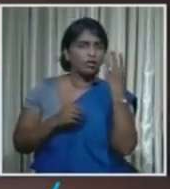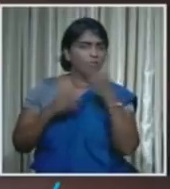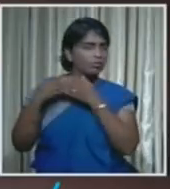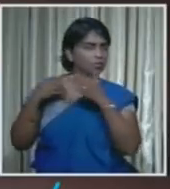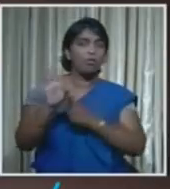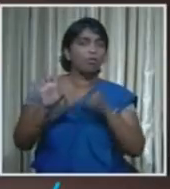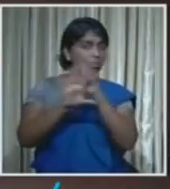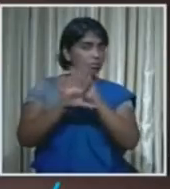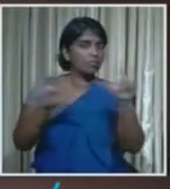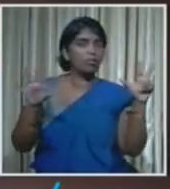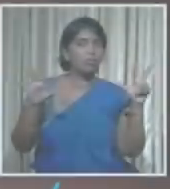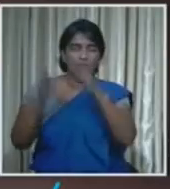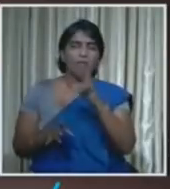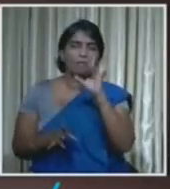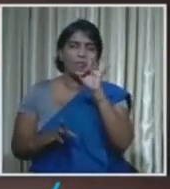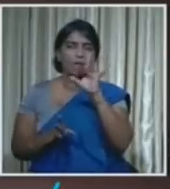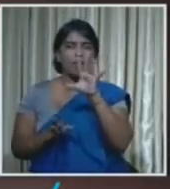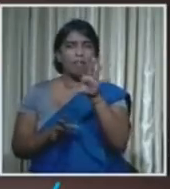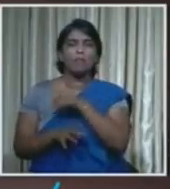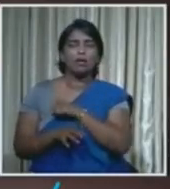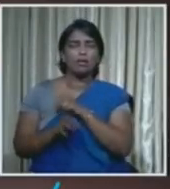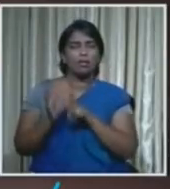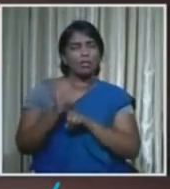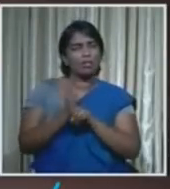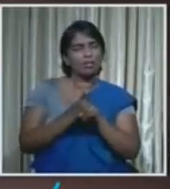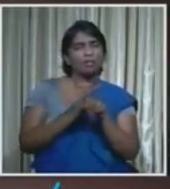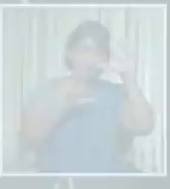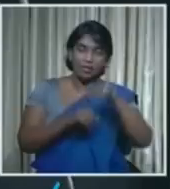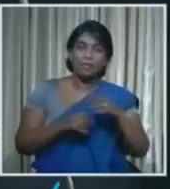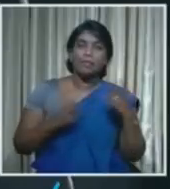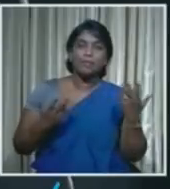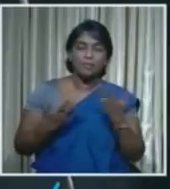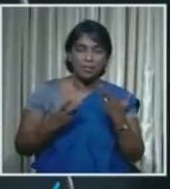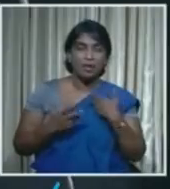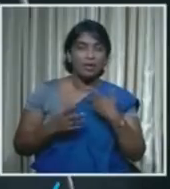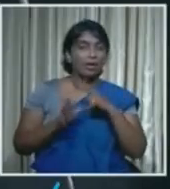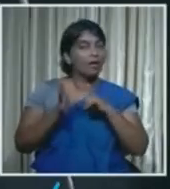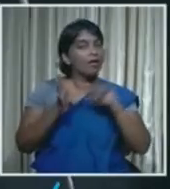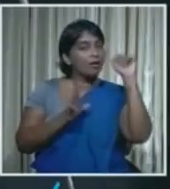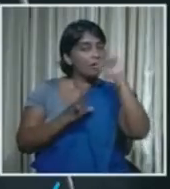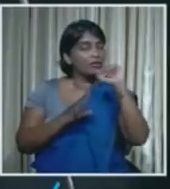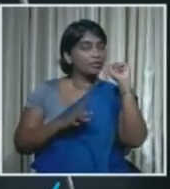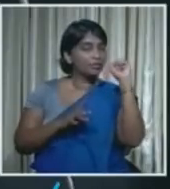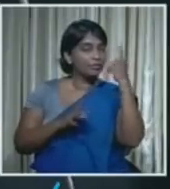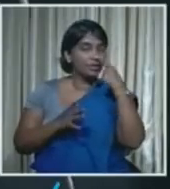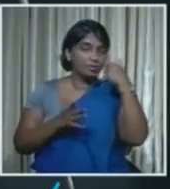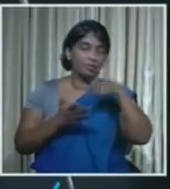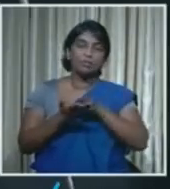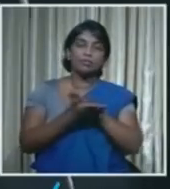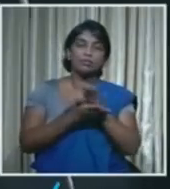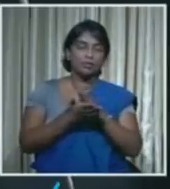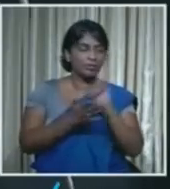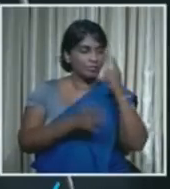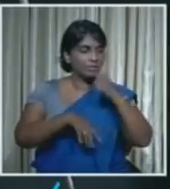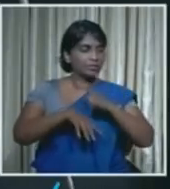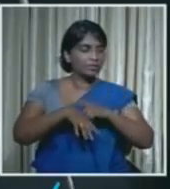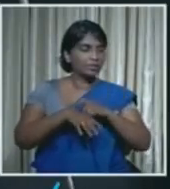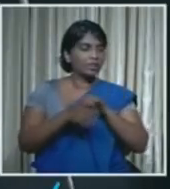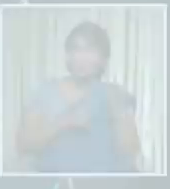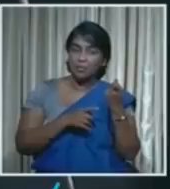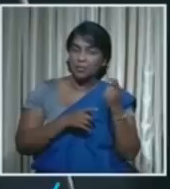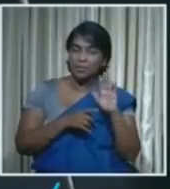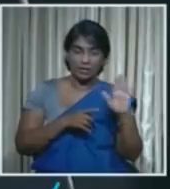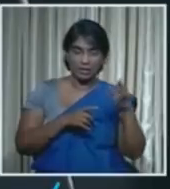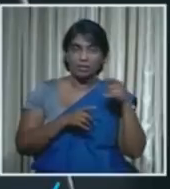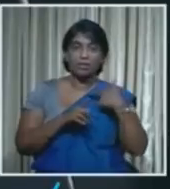ගත්ත අවුරුදු 18 ඔහෙ වහලා තිනවා ඒක දිරාපත් වෙමින් තිබේ මේ රටේ ජාතික සම්පත ආසියාවේ ප්‍රථම පිරිපහදුව ප්‍රථම වතාවට වහන්න කටයුතු කරේ මේ